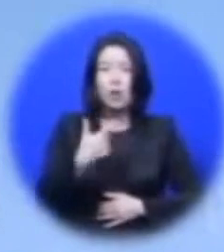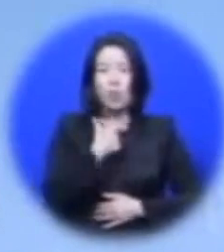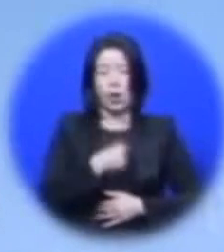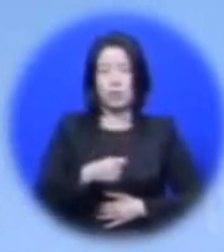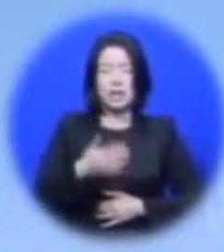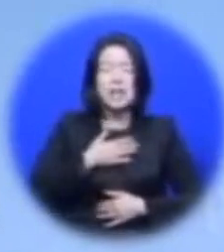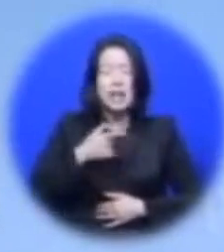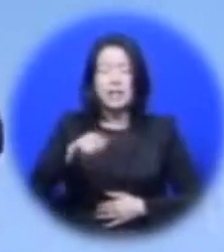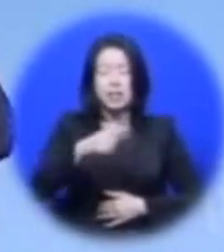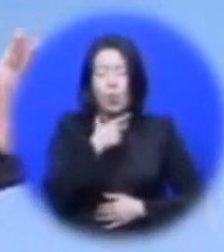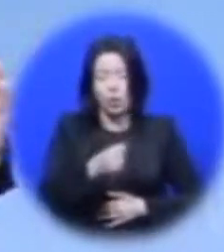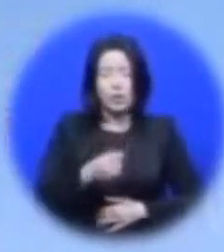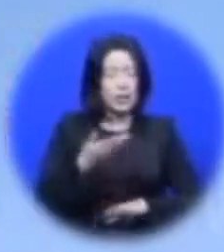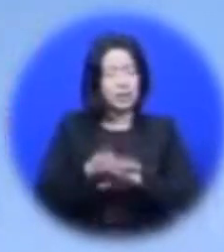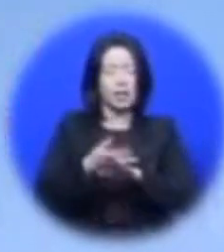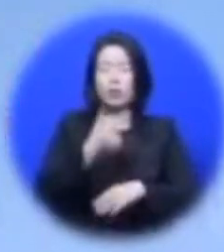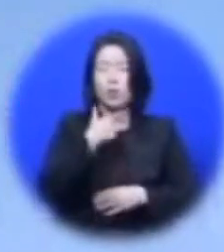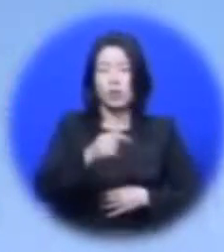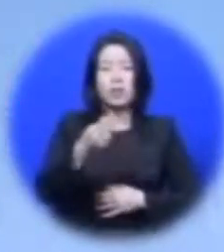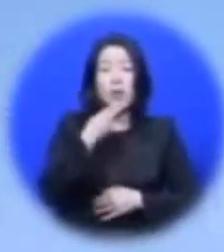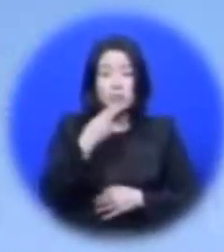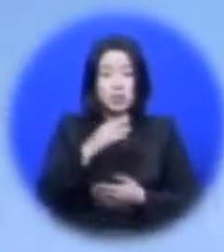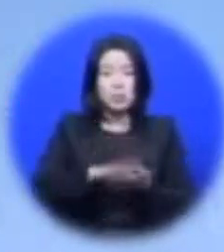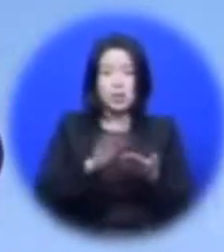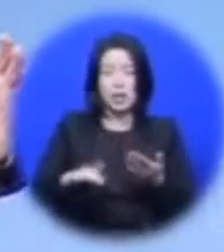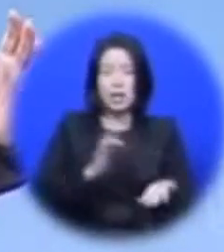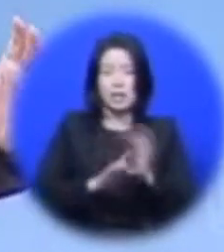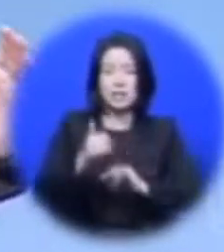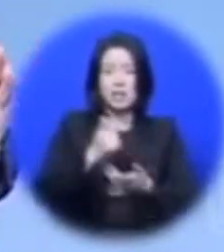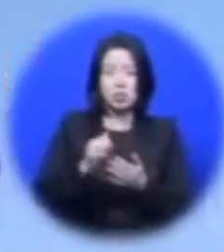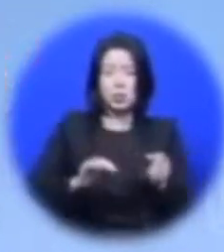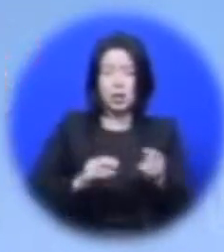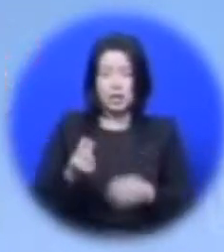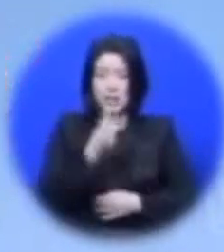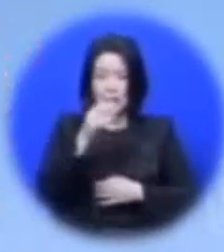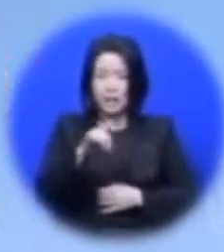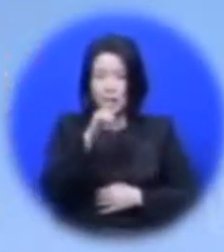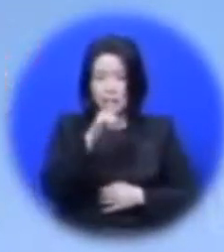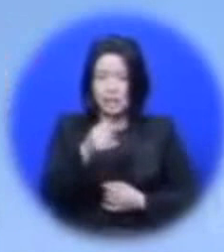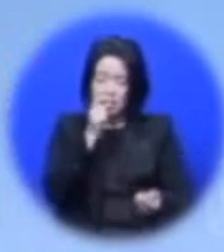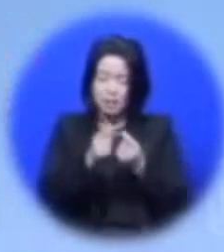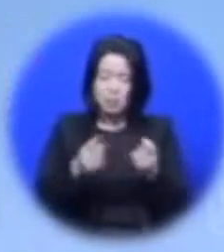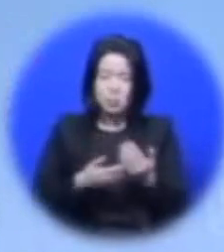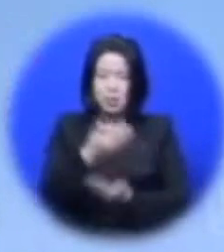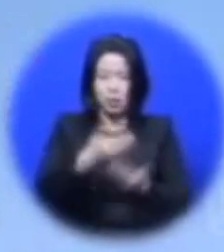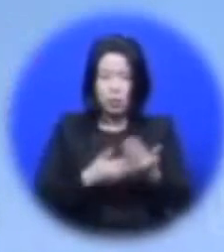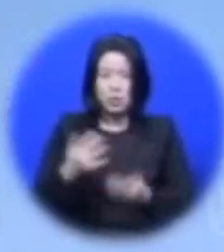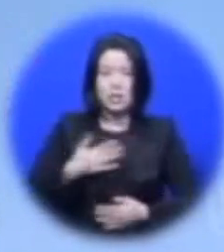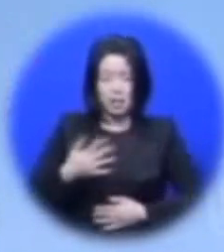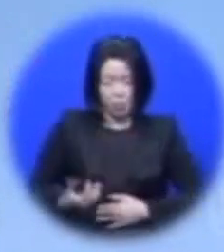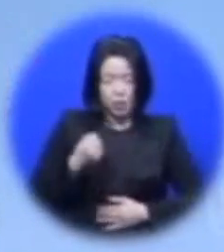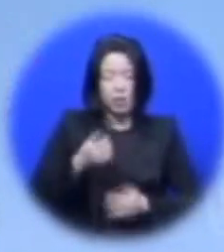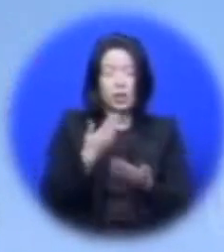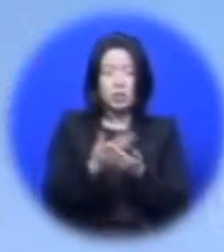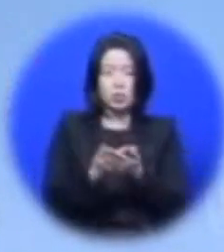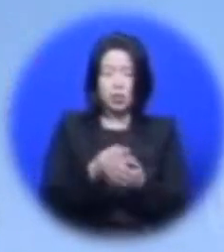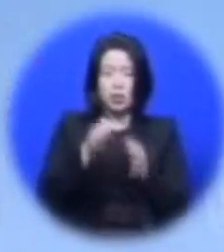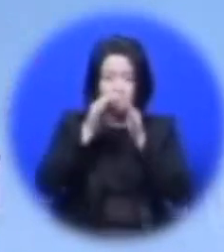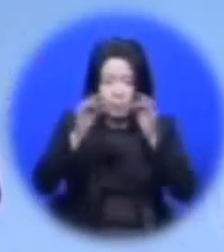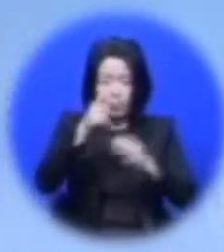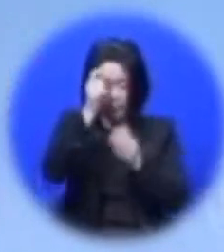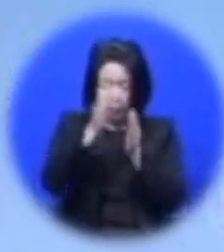그걸 원합니다. 하나님, 저 다른 거 원하는 거 없습니다. 예수님과 살아있는 교제, 친밀한 교제를 제가 누리게 해주옵소서.